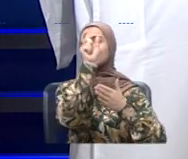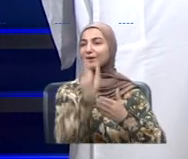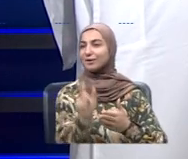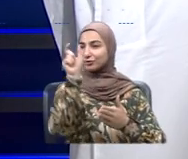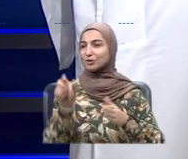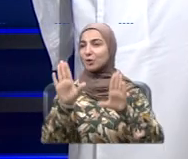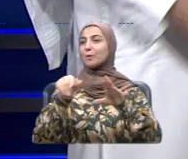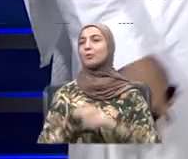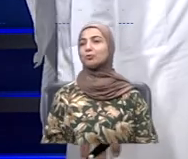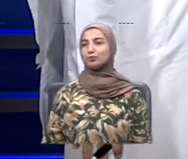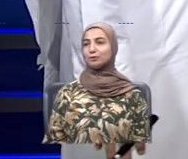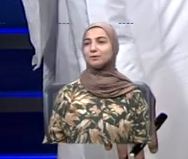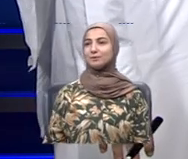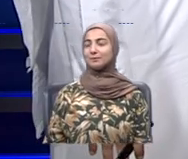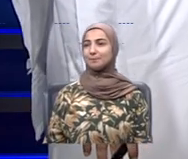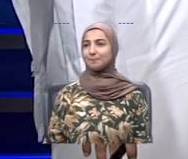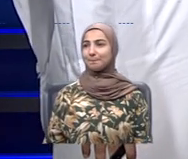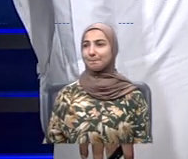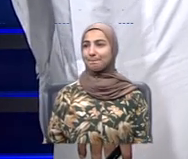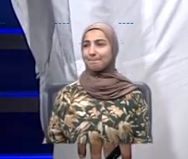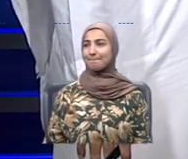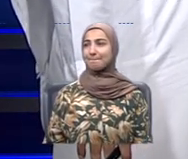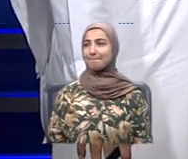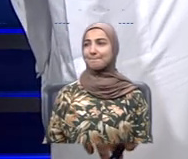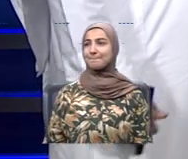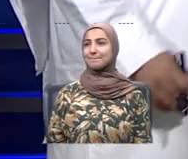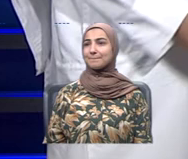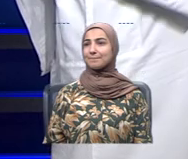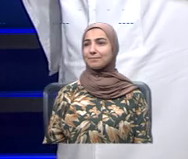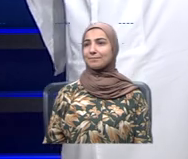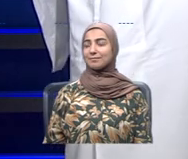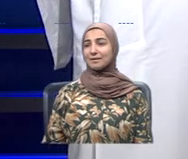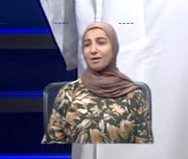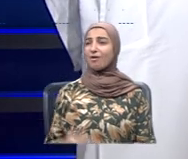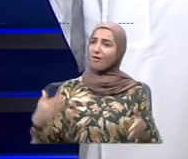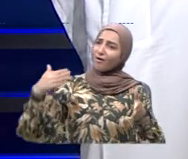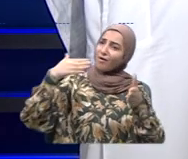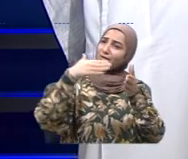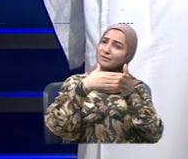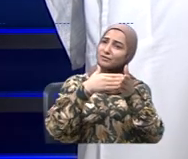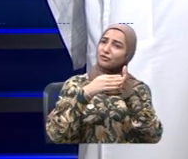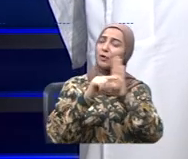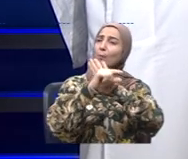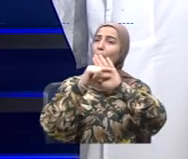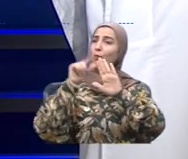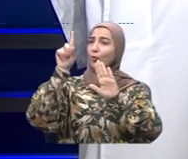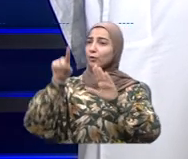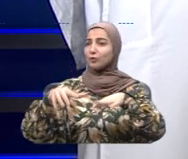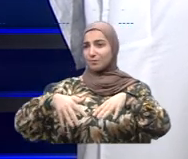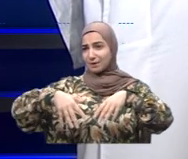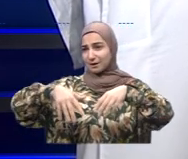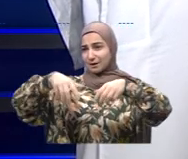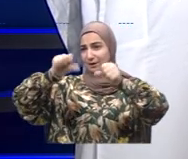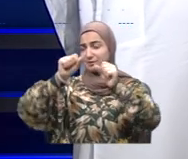نعيشها الآن. نصل أعزائي الطلاب إلى نهاية الدرس، على